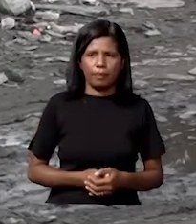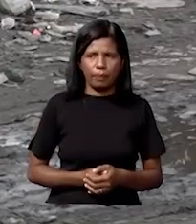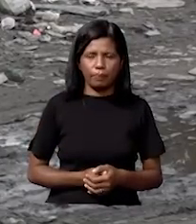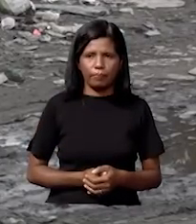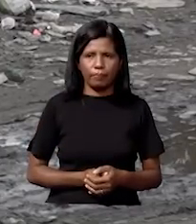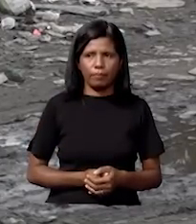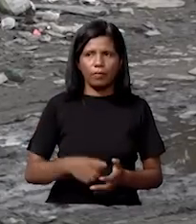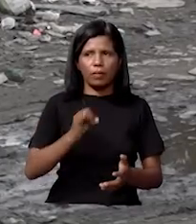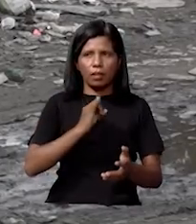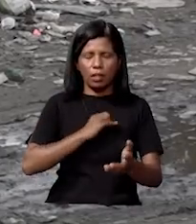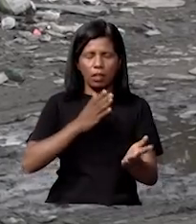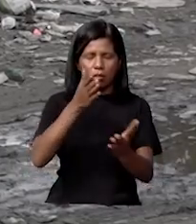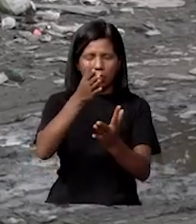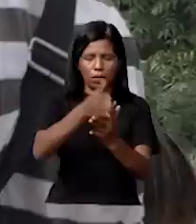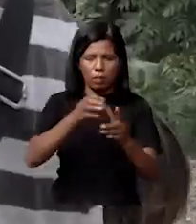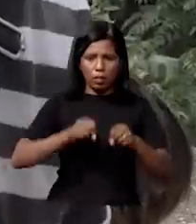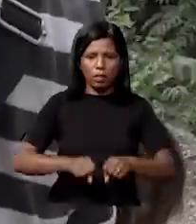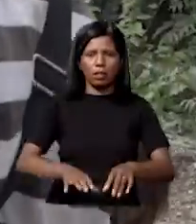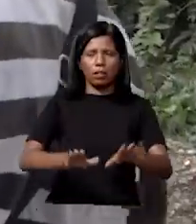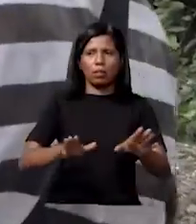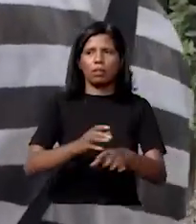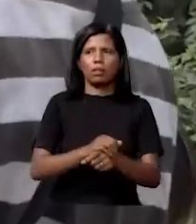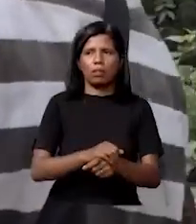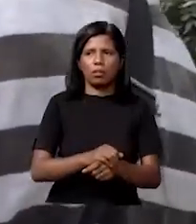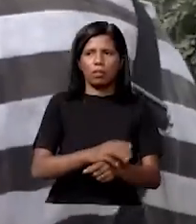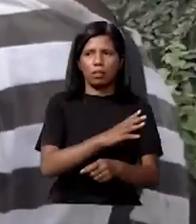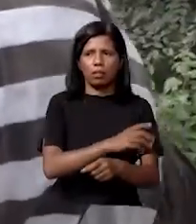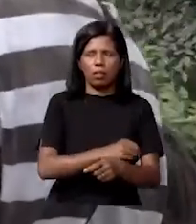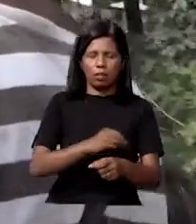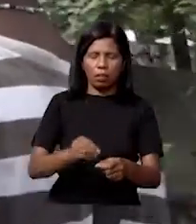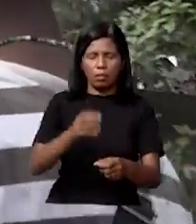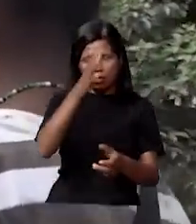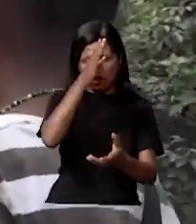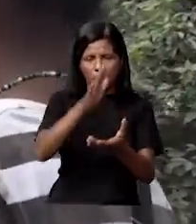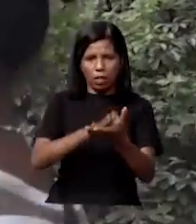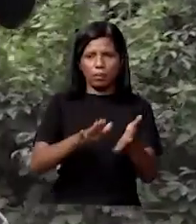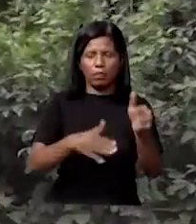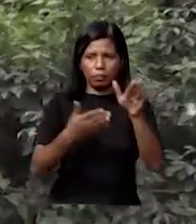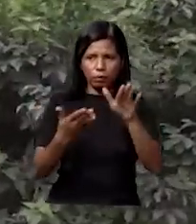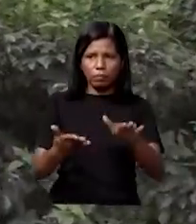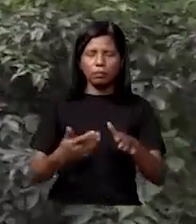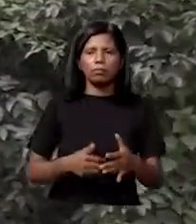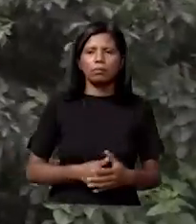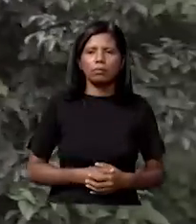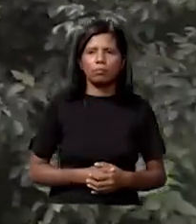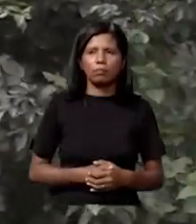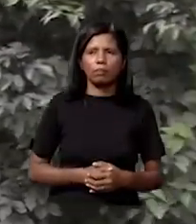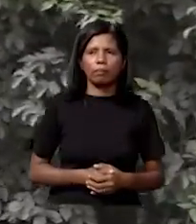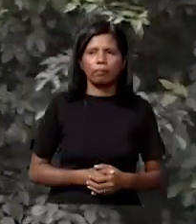Be tamatasi hakali kan ema katos matet ya. Hau?